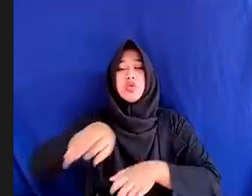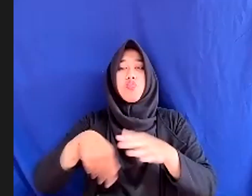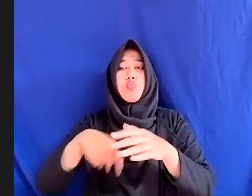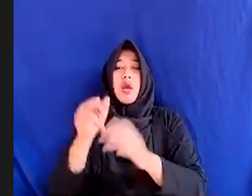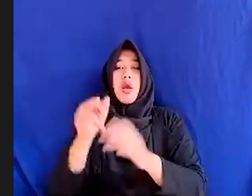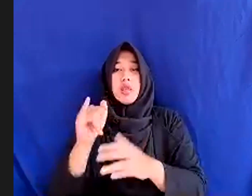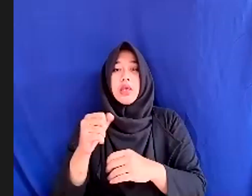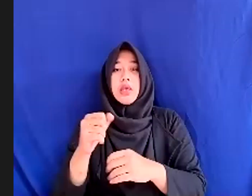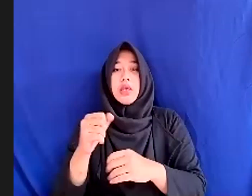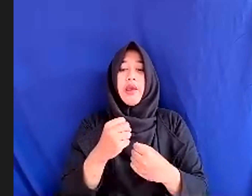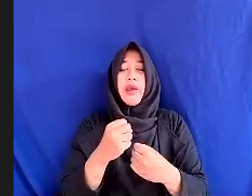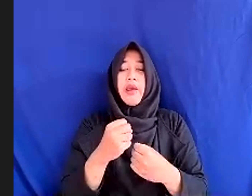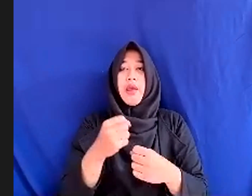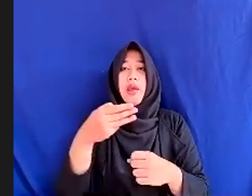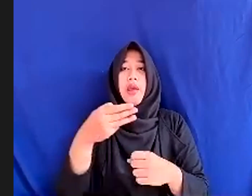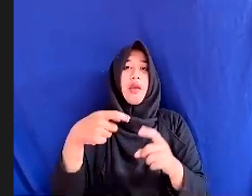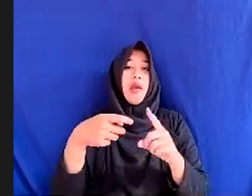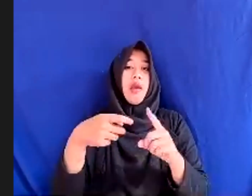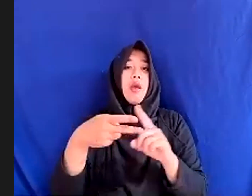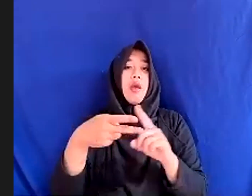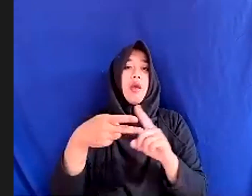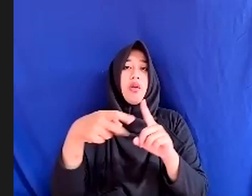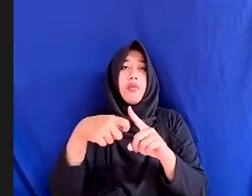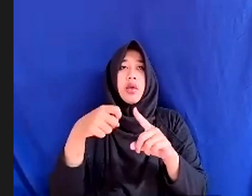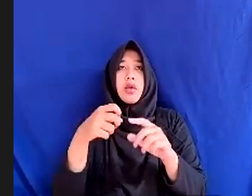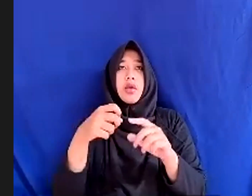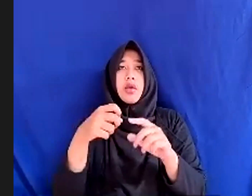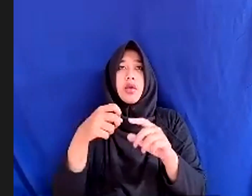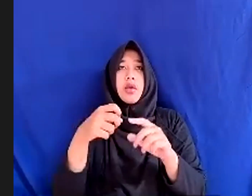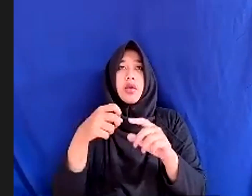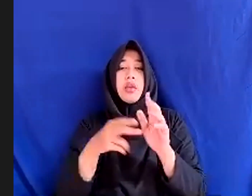ke masyarakat seperti itu. Salah satu contoh misalkan